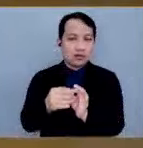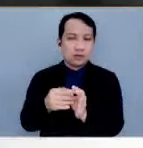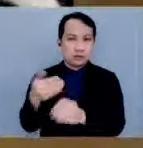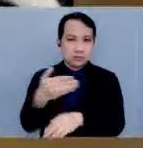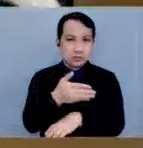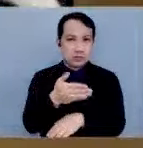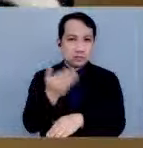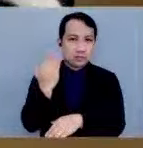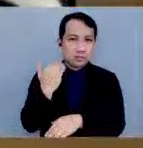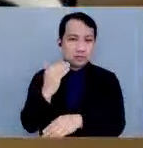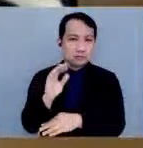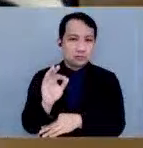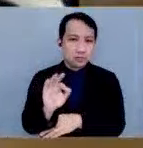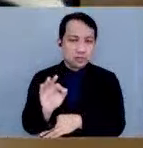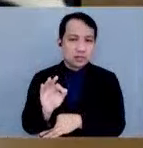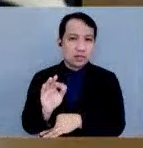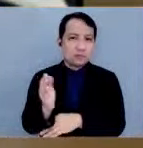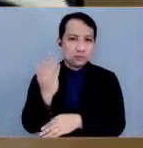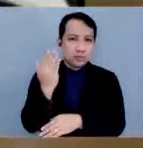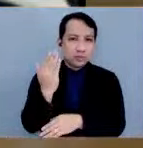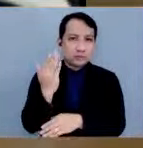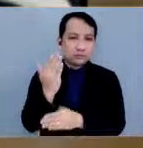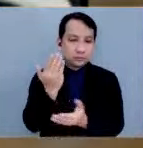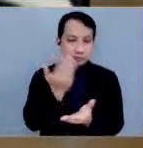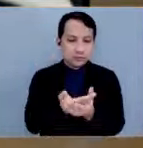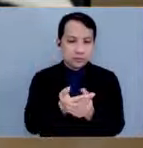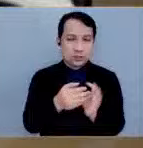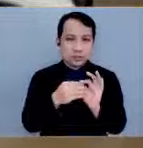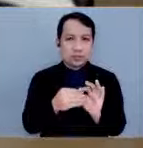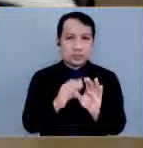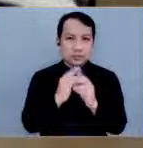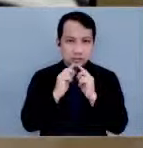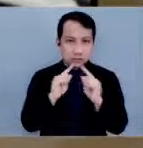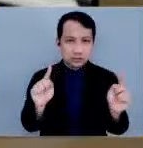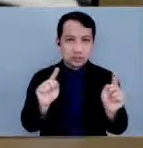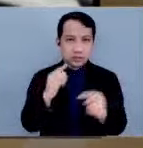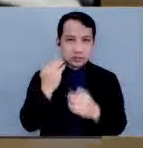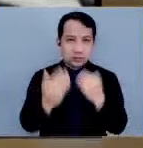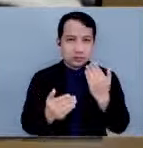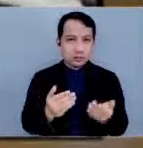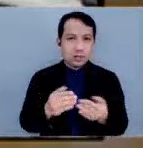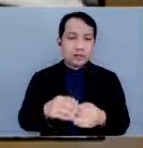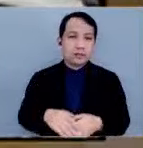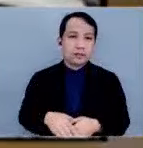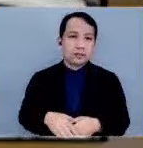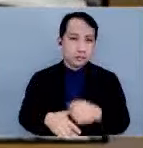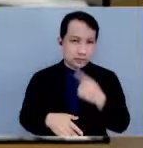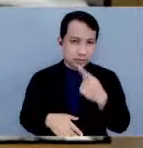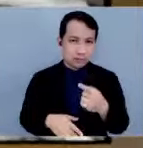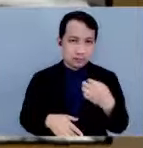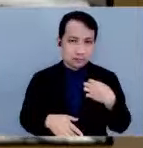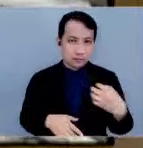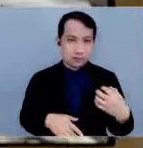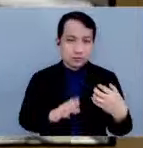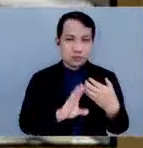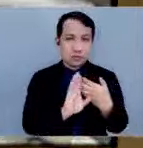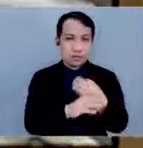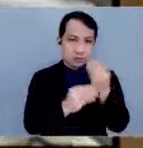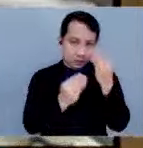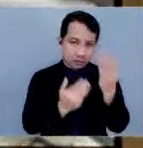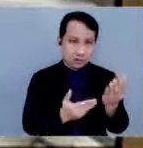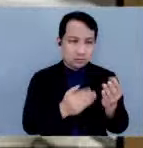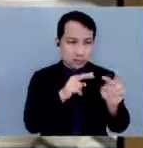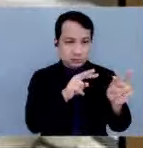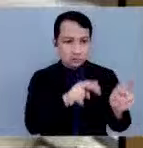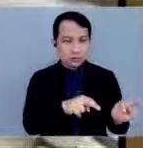Lunes. Dinala pa sila sa ospital pero parehong idineklarang dead on arrival. Ayon sa mga pulis, may ilang testigong nakakita sa ama na